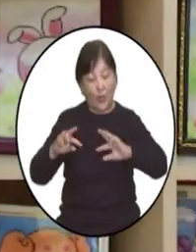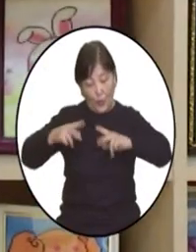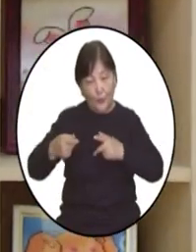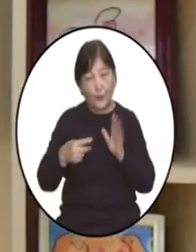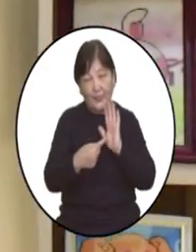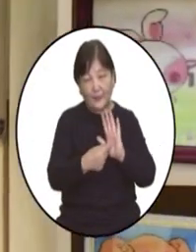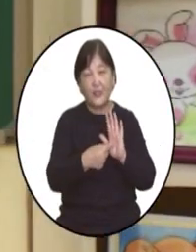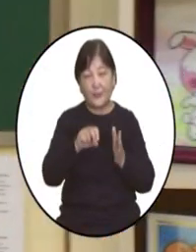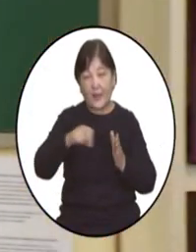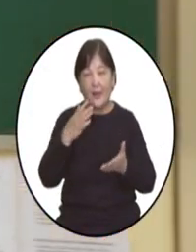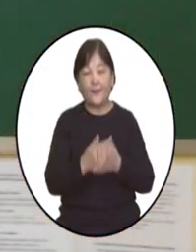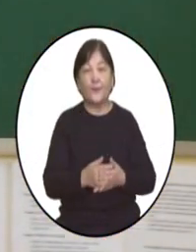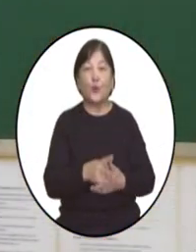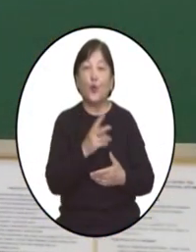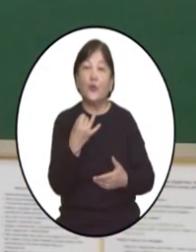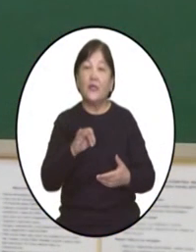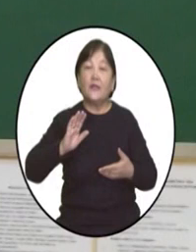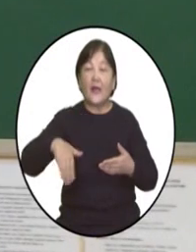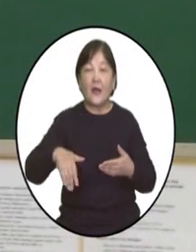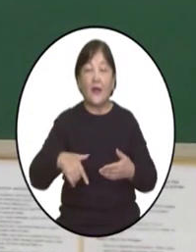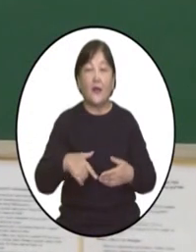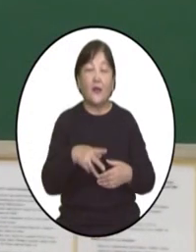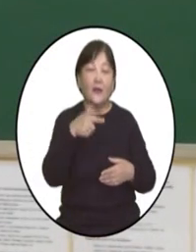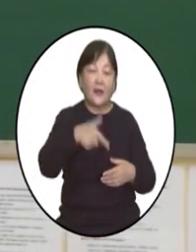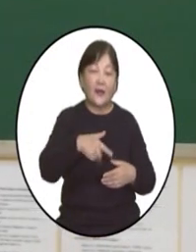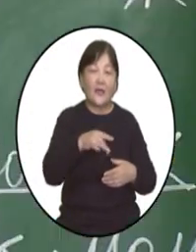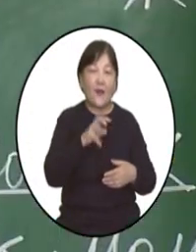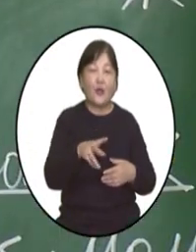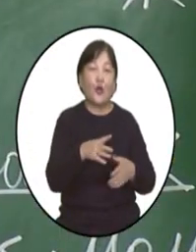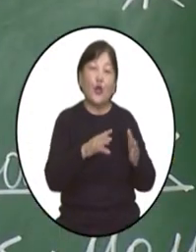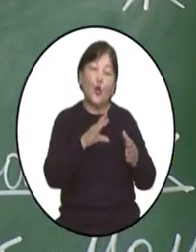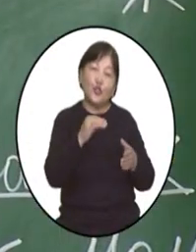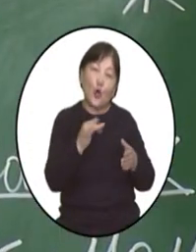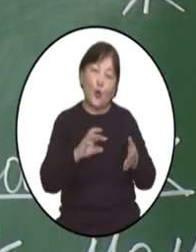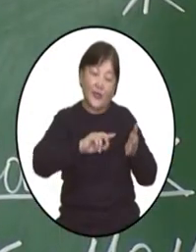дараа би грамыг жоулаар үрчээд